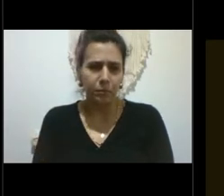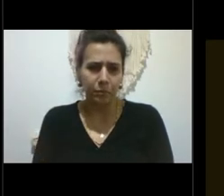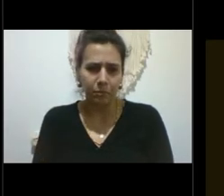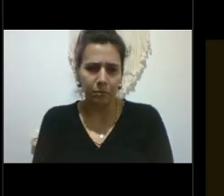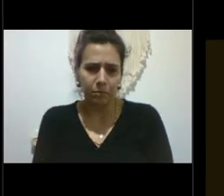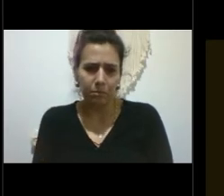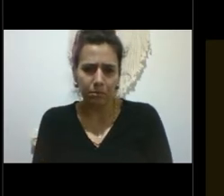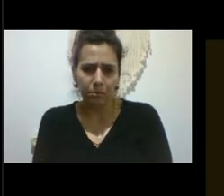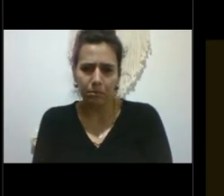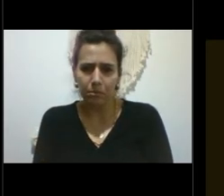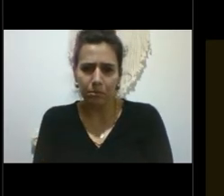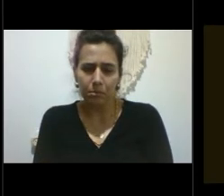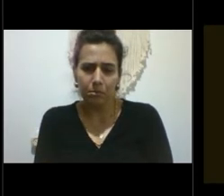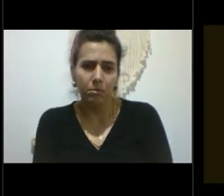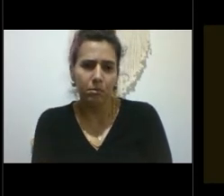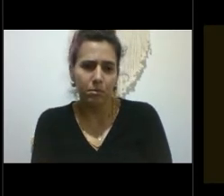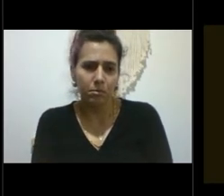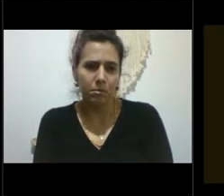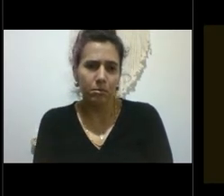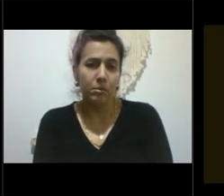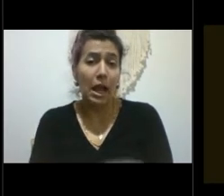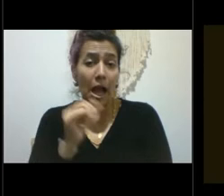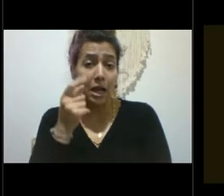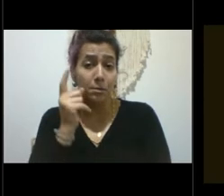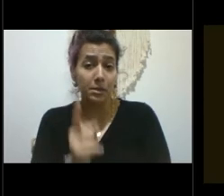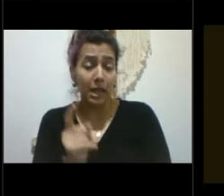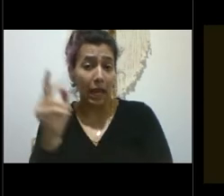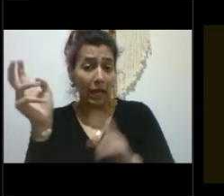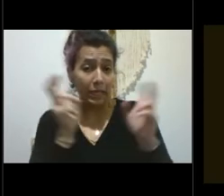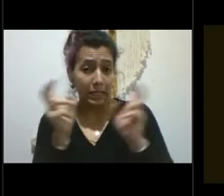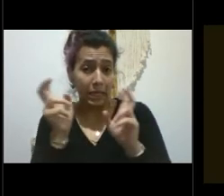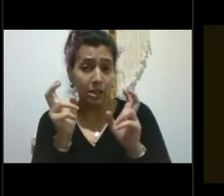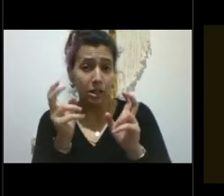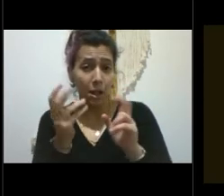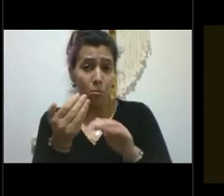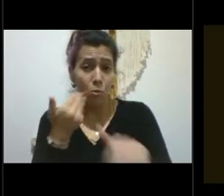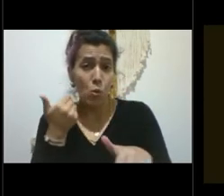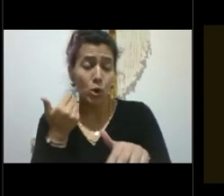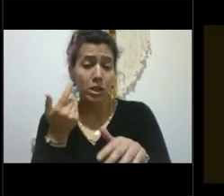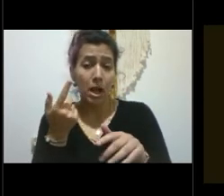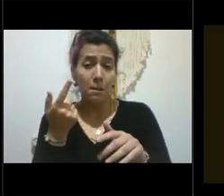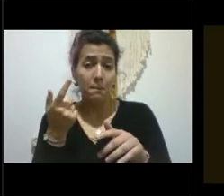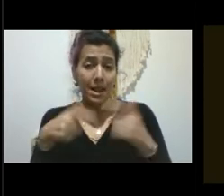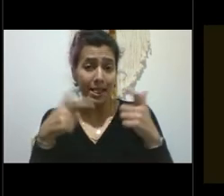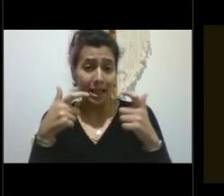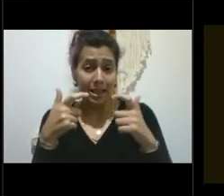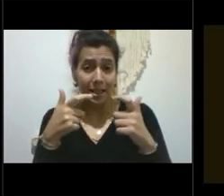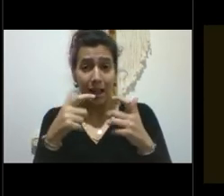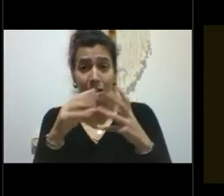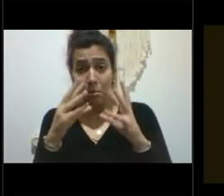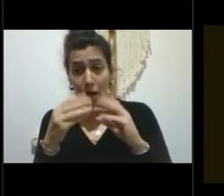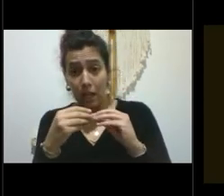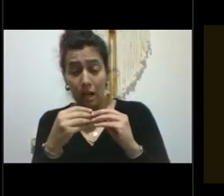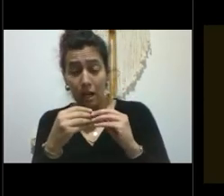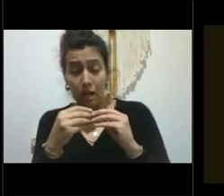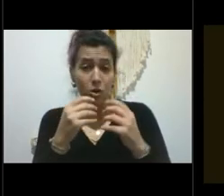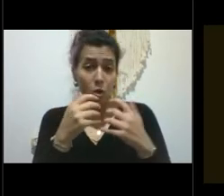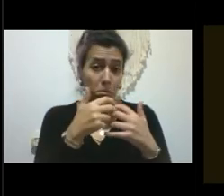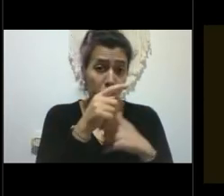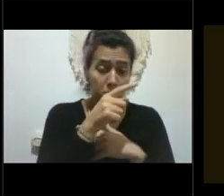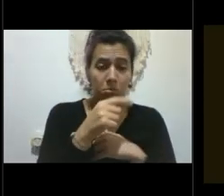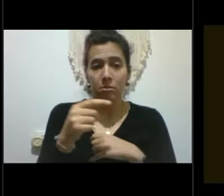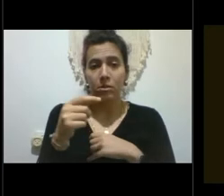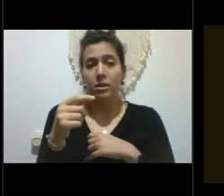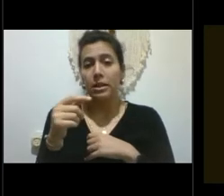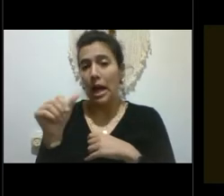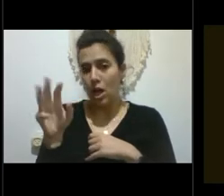האם צריך ידע מוקדם בהשנאות לדלן בכלל ובארצות הברית בפרט? אשר שאל את זה, אז אשר